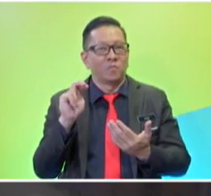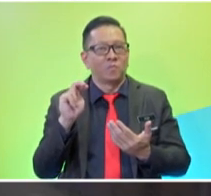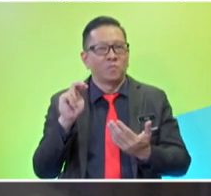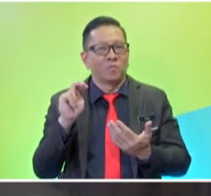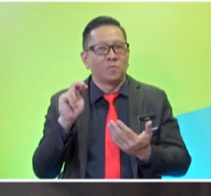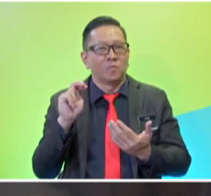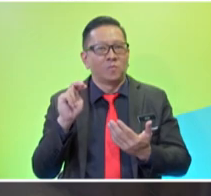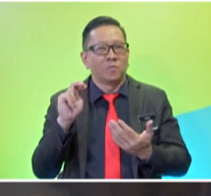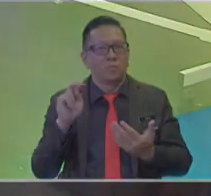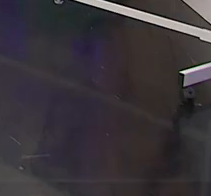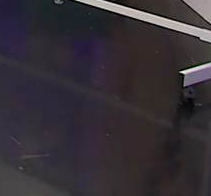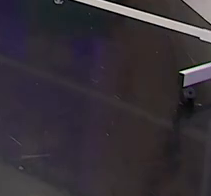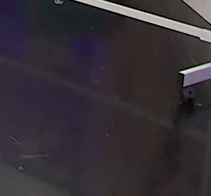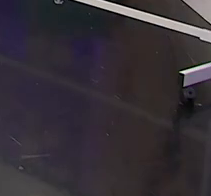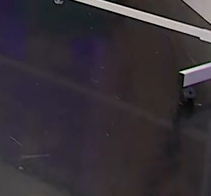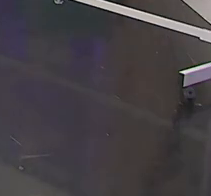TVN